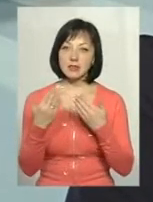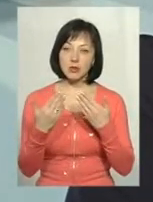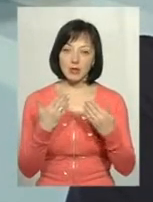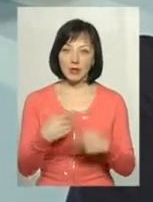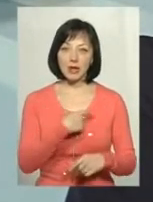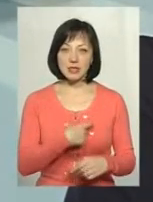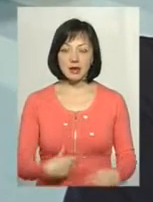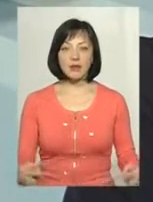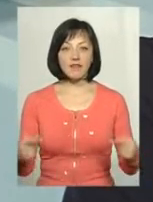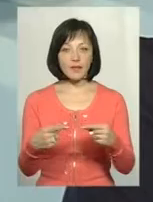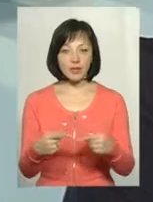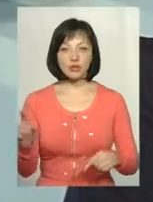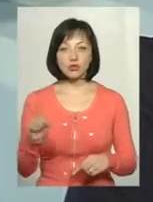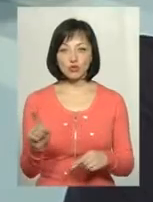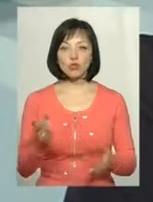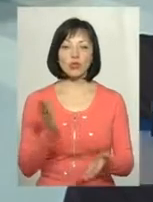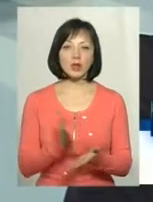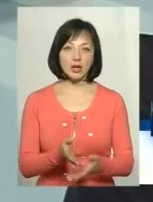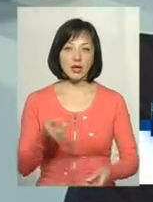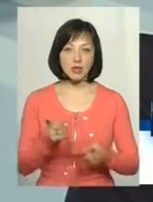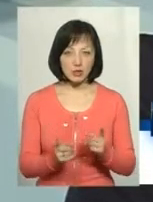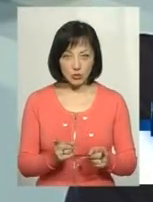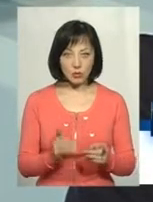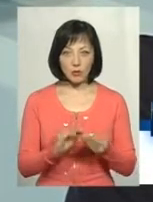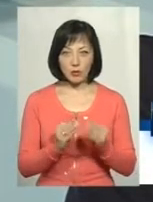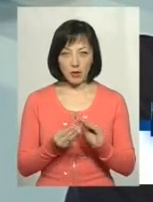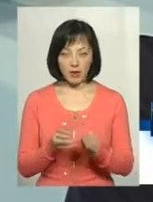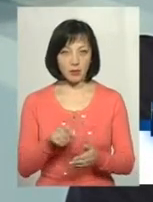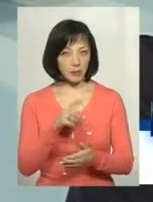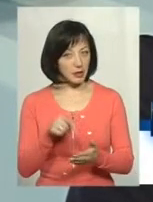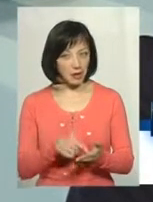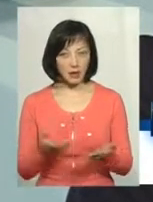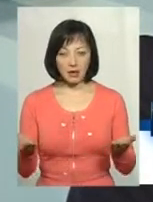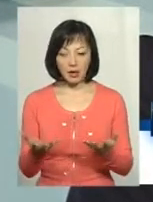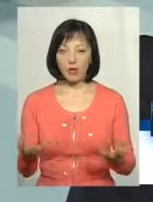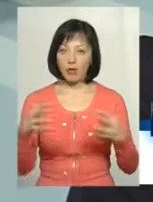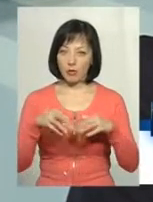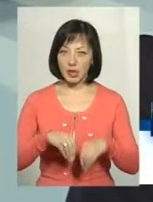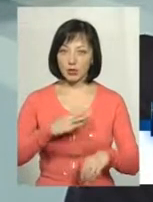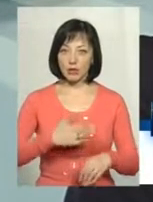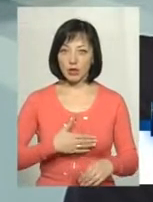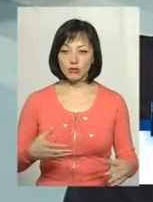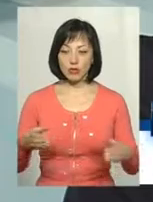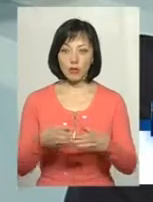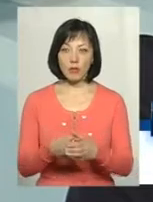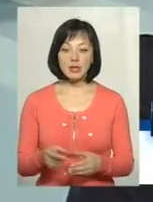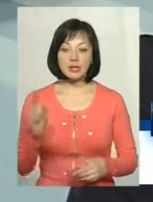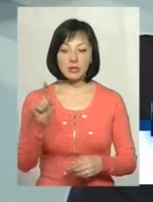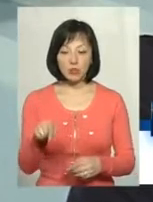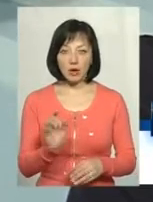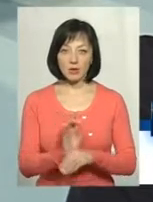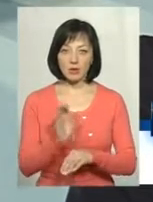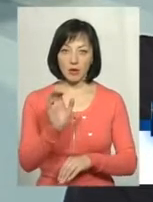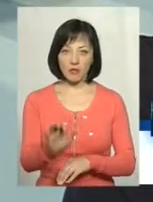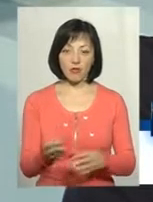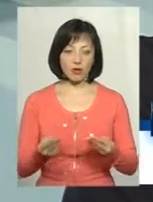себе визначилися, що дійсно є проблемні питання, які об'єднують нашу громаду. Саме туди ми спрямували